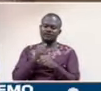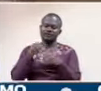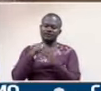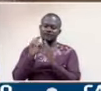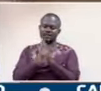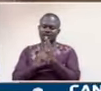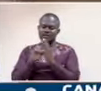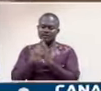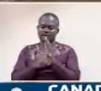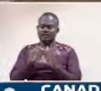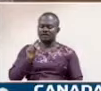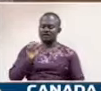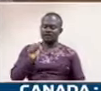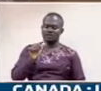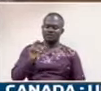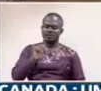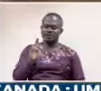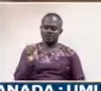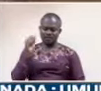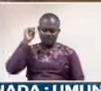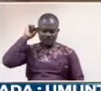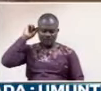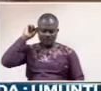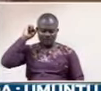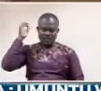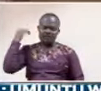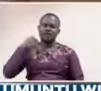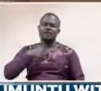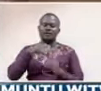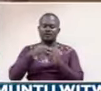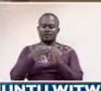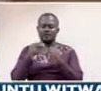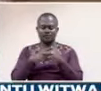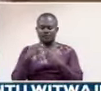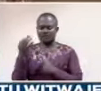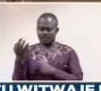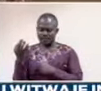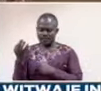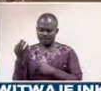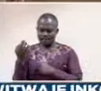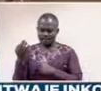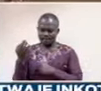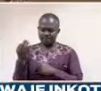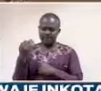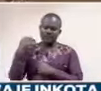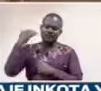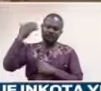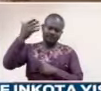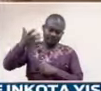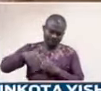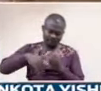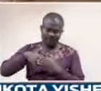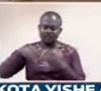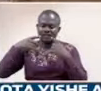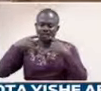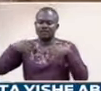karere ka Kayonza, ngira amanota 73. Nyuma haza